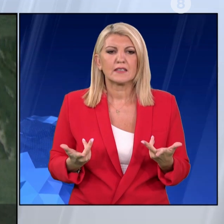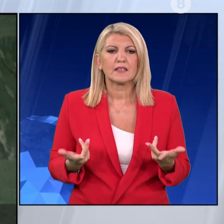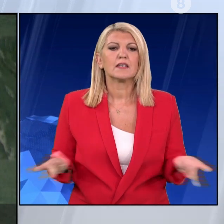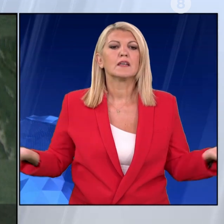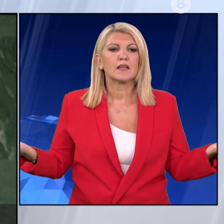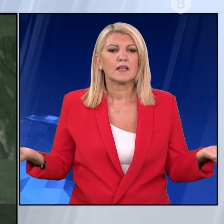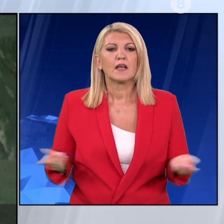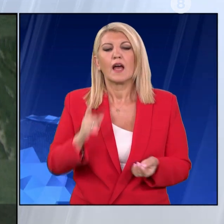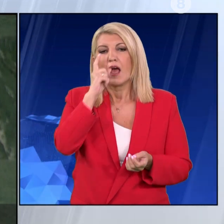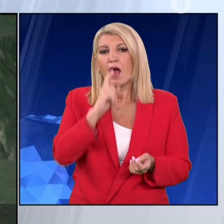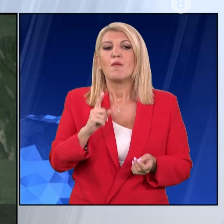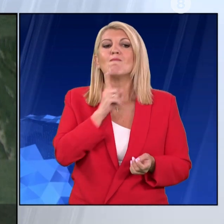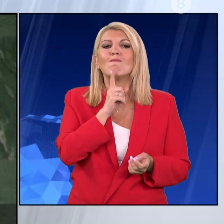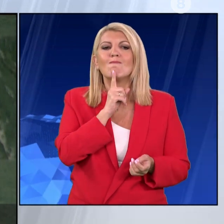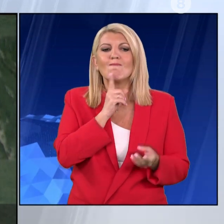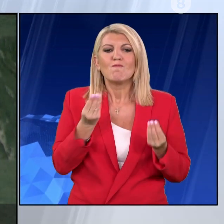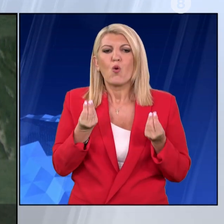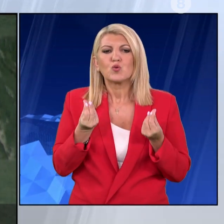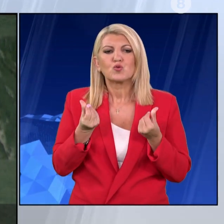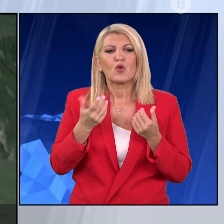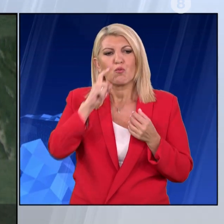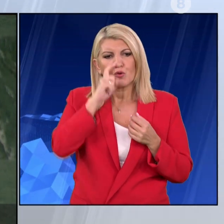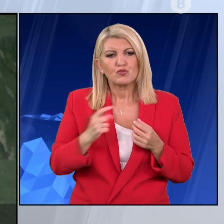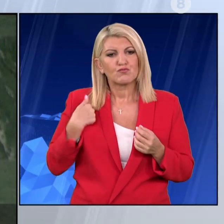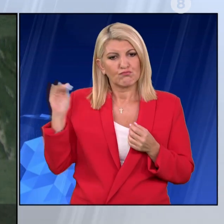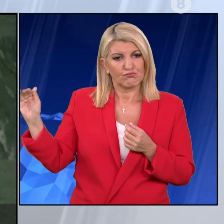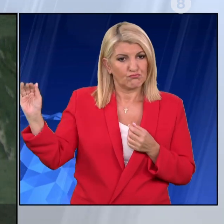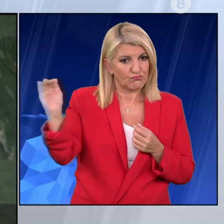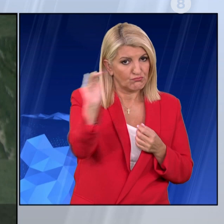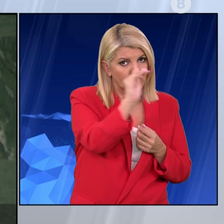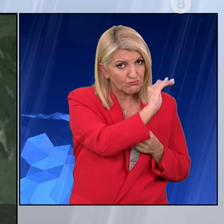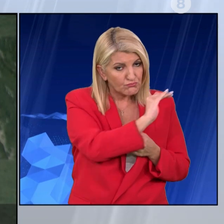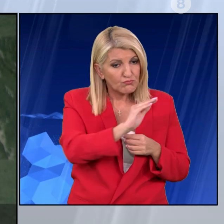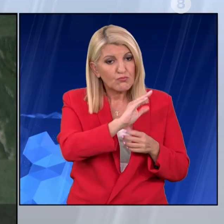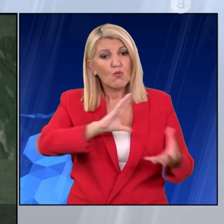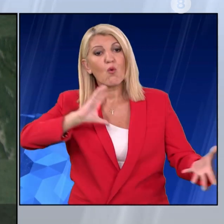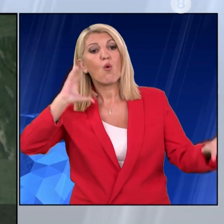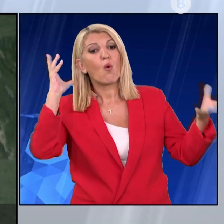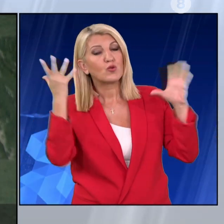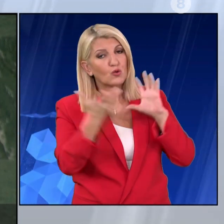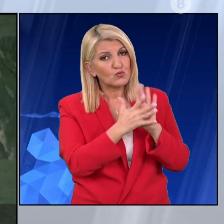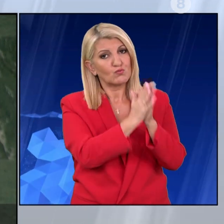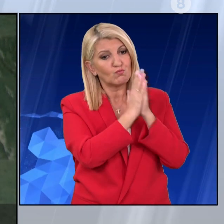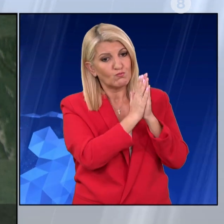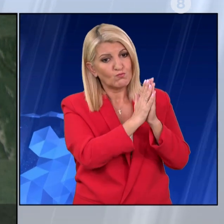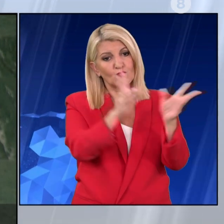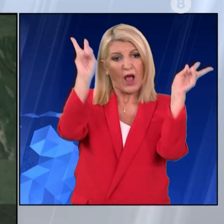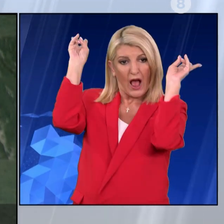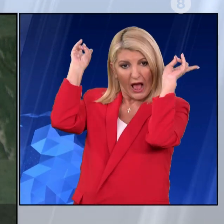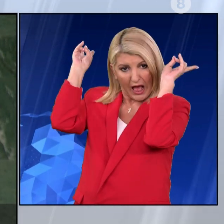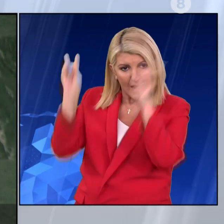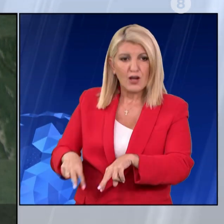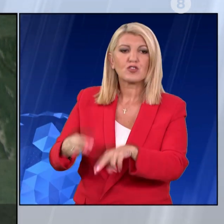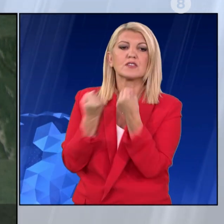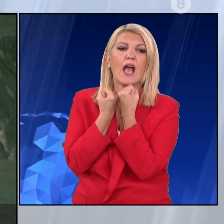kabul etti bir gek ulus to buu kerey kbr